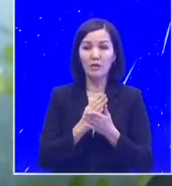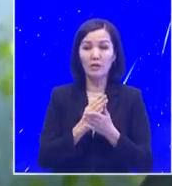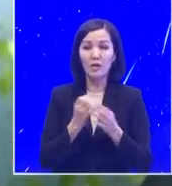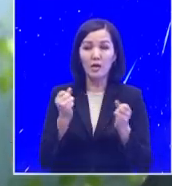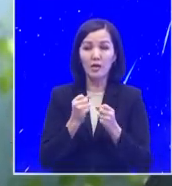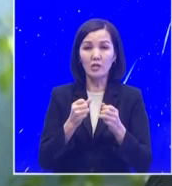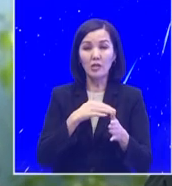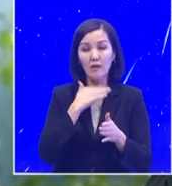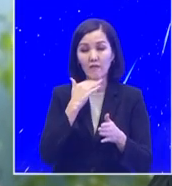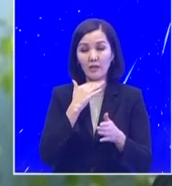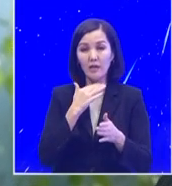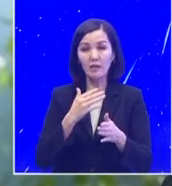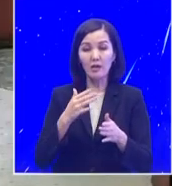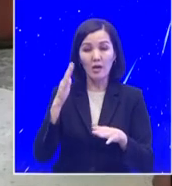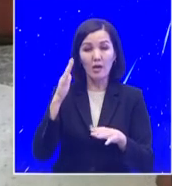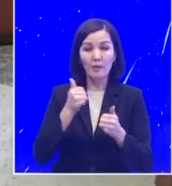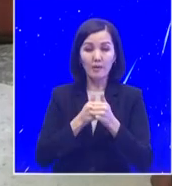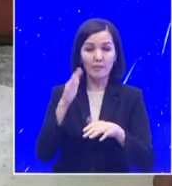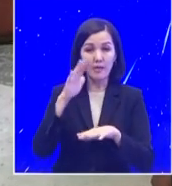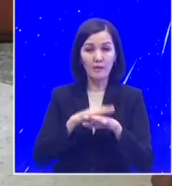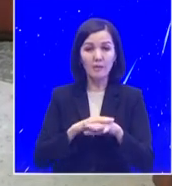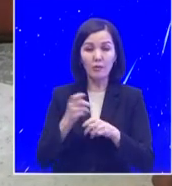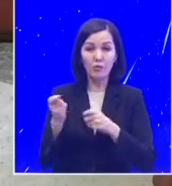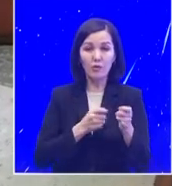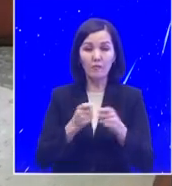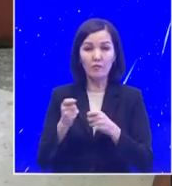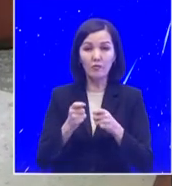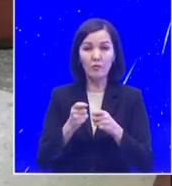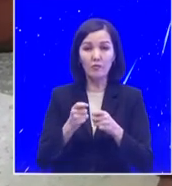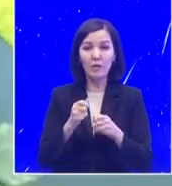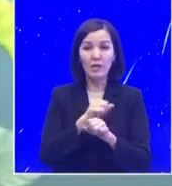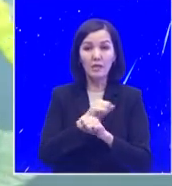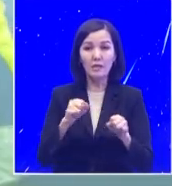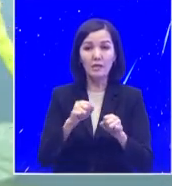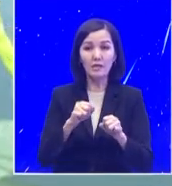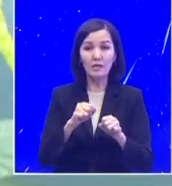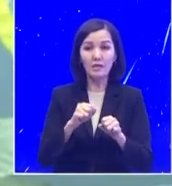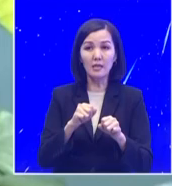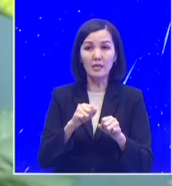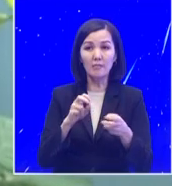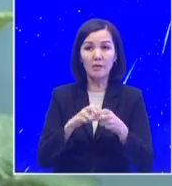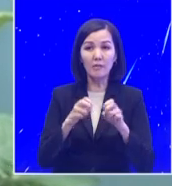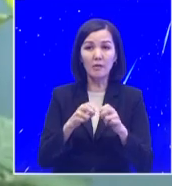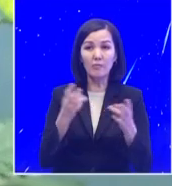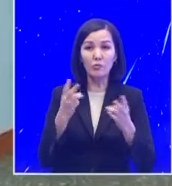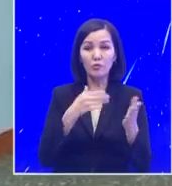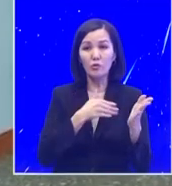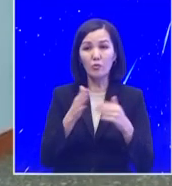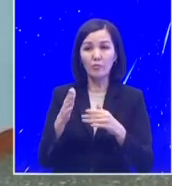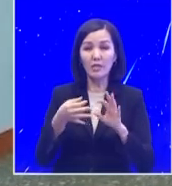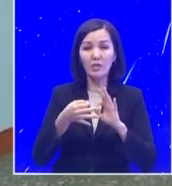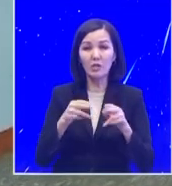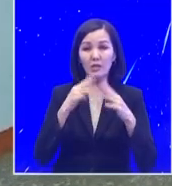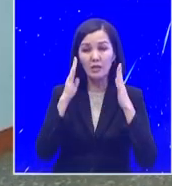холодов. Заместитель главы региона поручил руководству школы впредь не допускать таких критических случаев и тщательно относиться